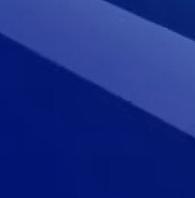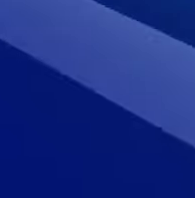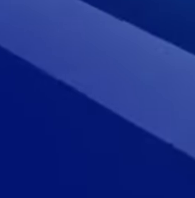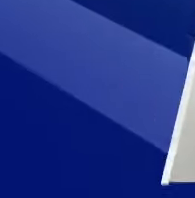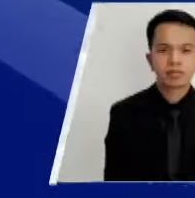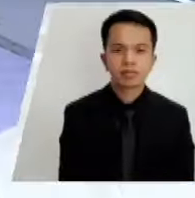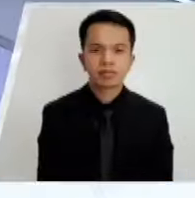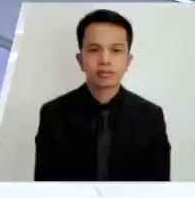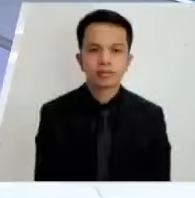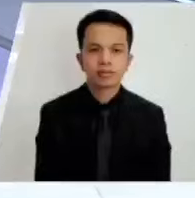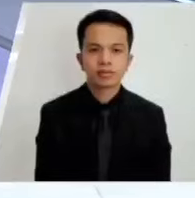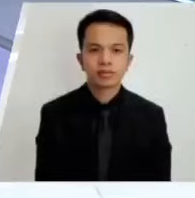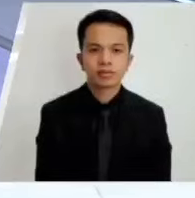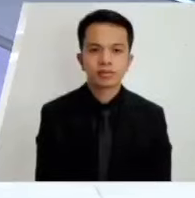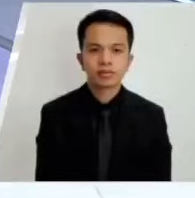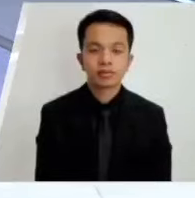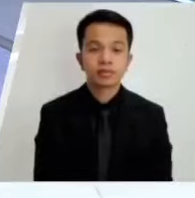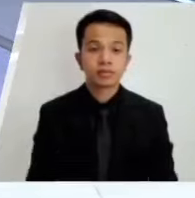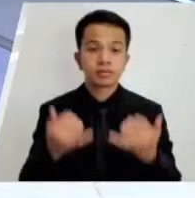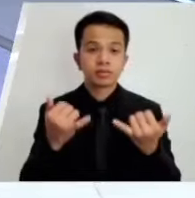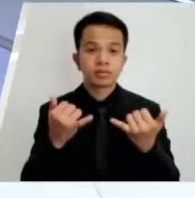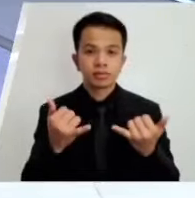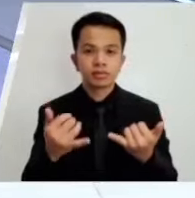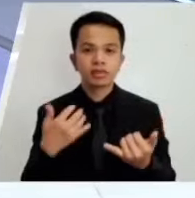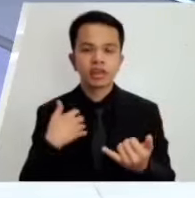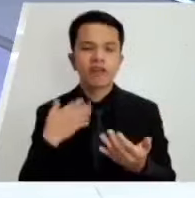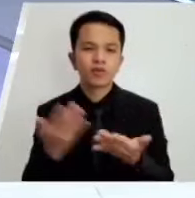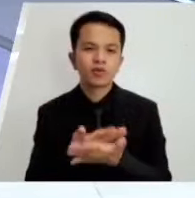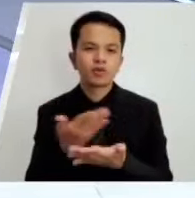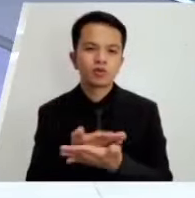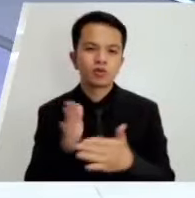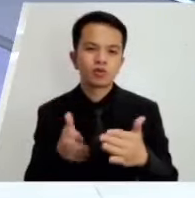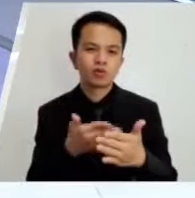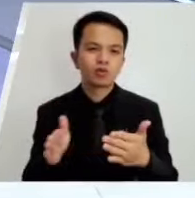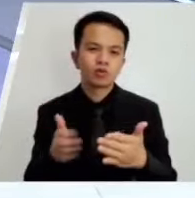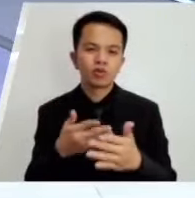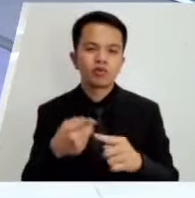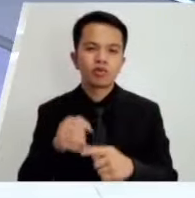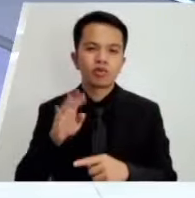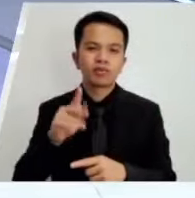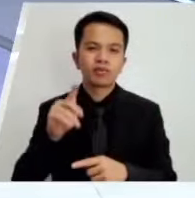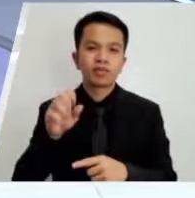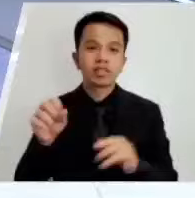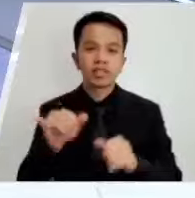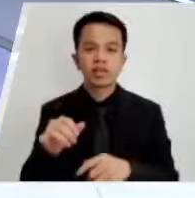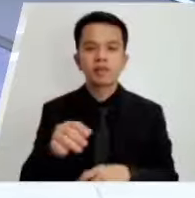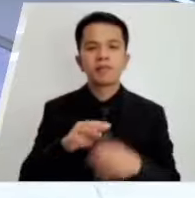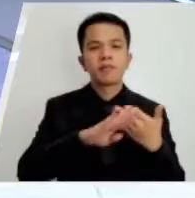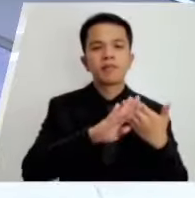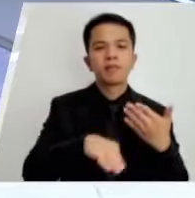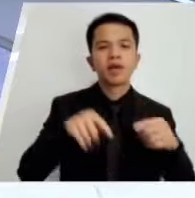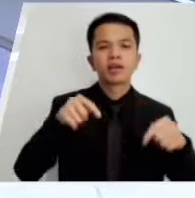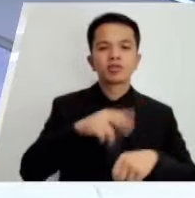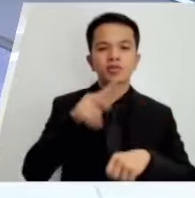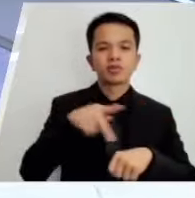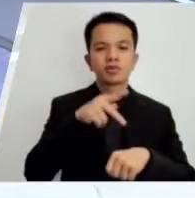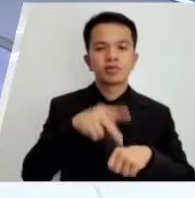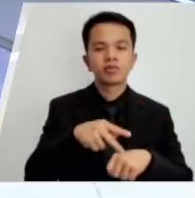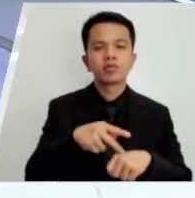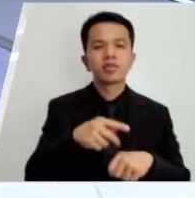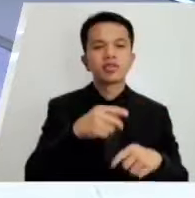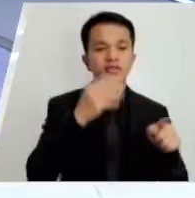Relate ang mga di minahal sa bagong single ni V ng BTS. At ang pagbabalik bansa ni Cha Eun-woo para sa kanyang fan meet.